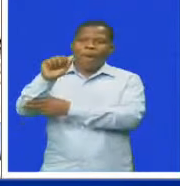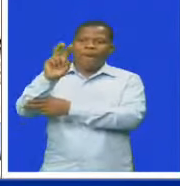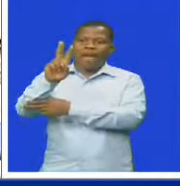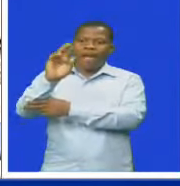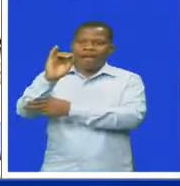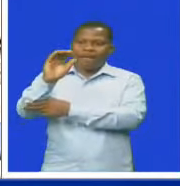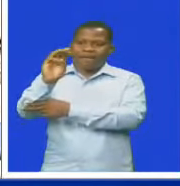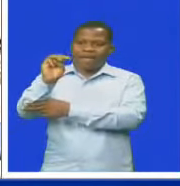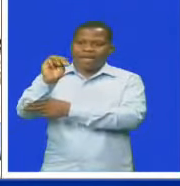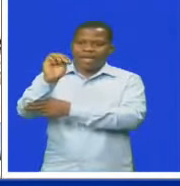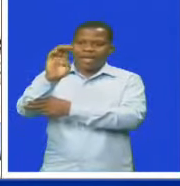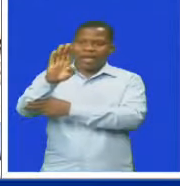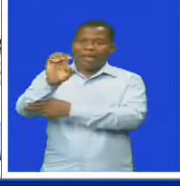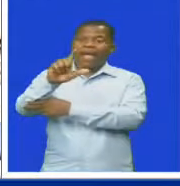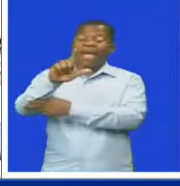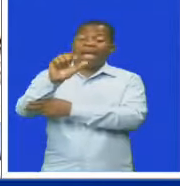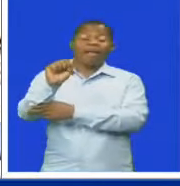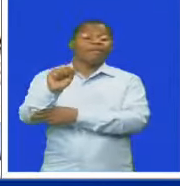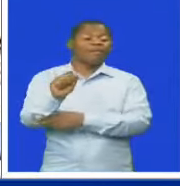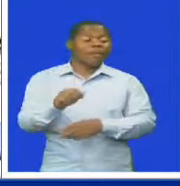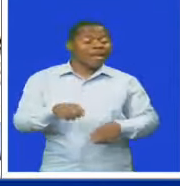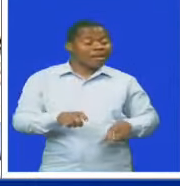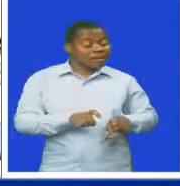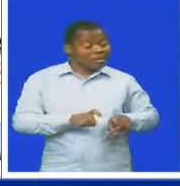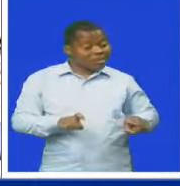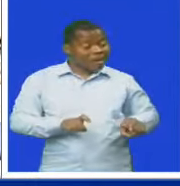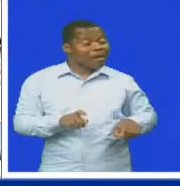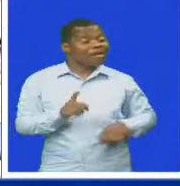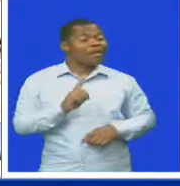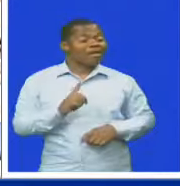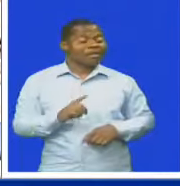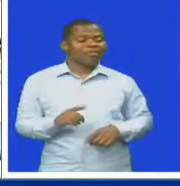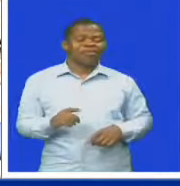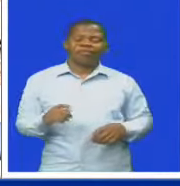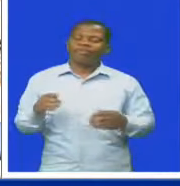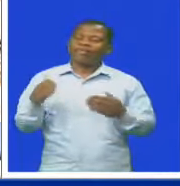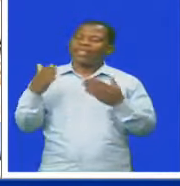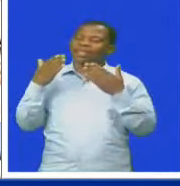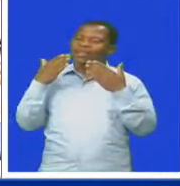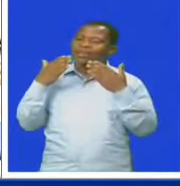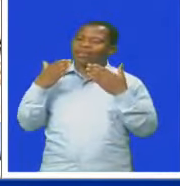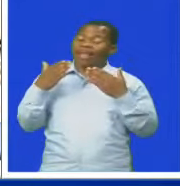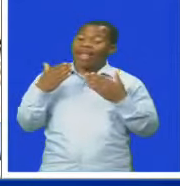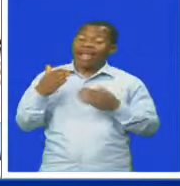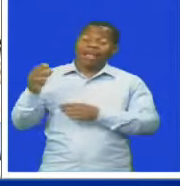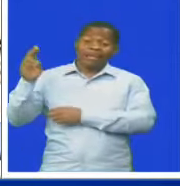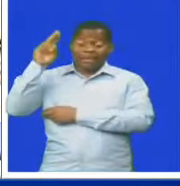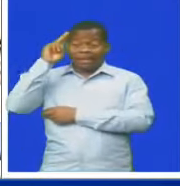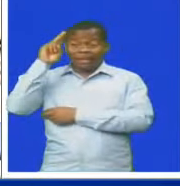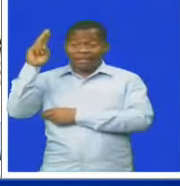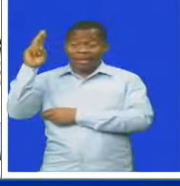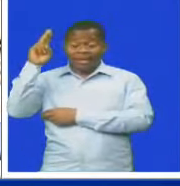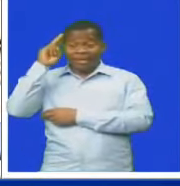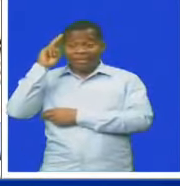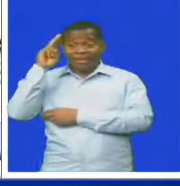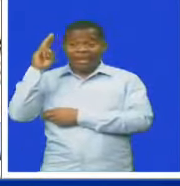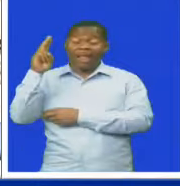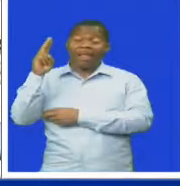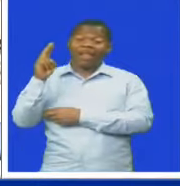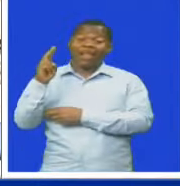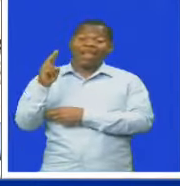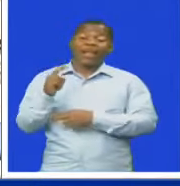lamuhla Ngivusele naye umbukeli ekhaya sisemba ukuthi naye uphilile. Nase Tindzabeni